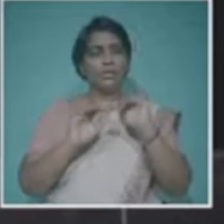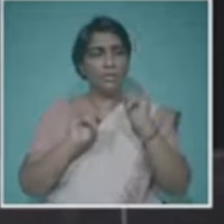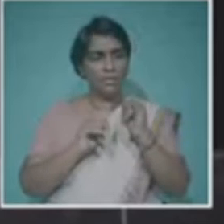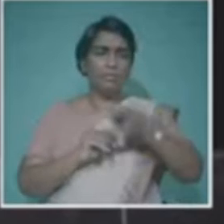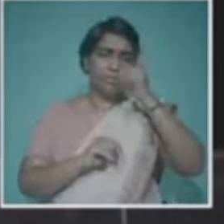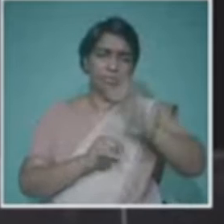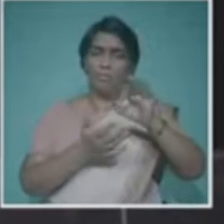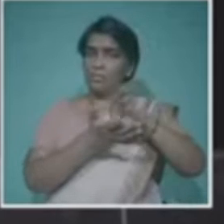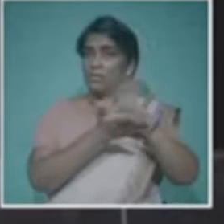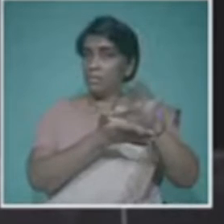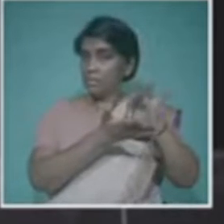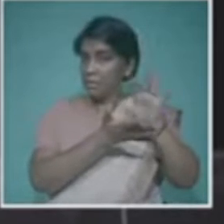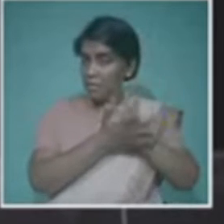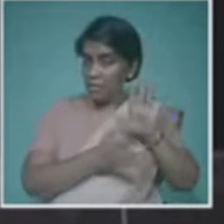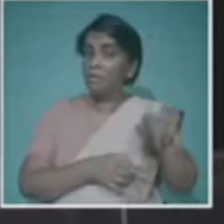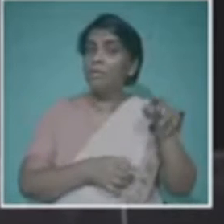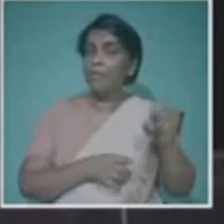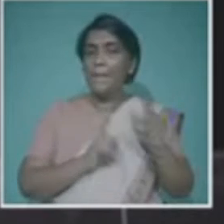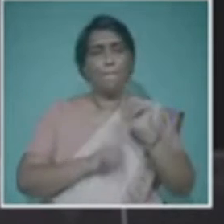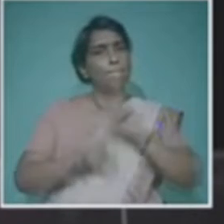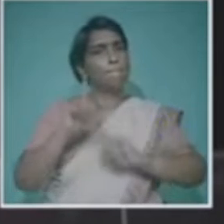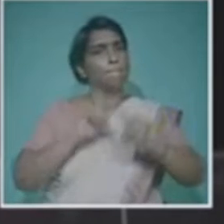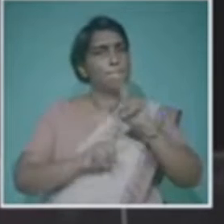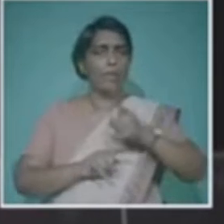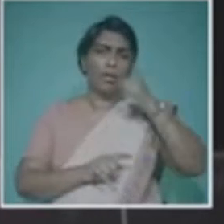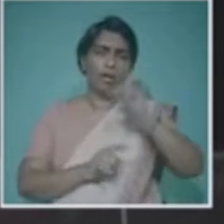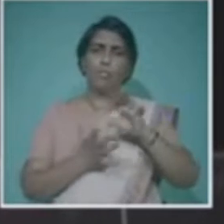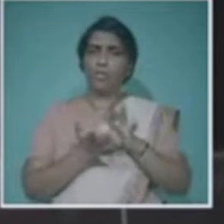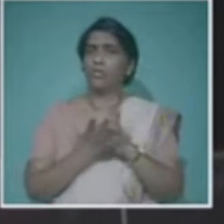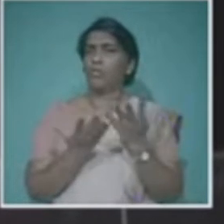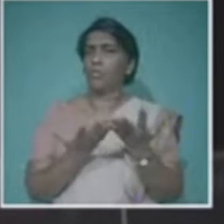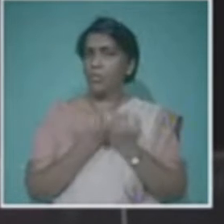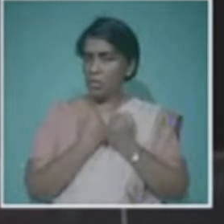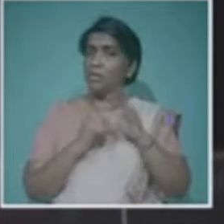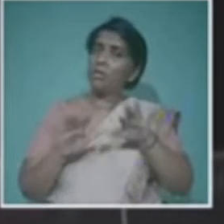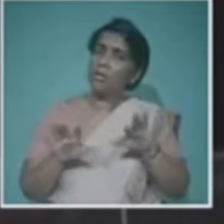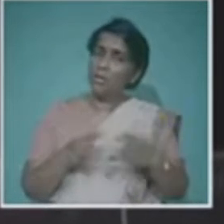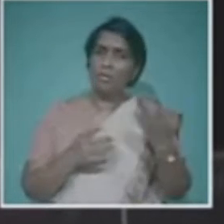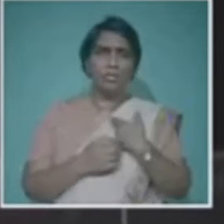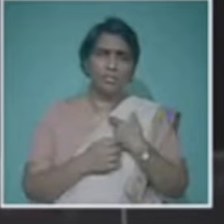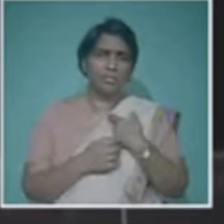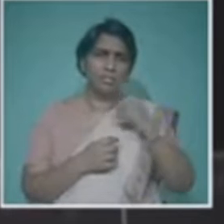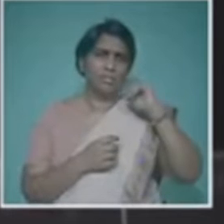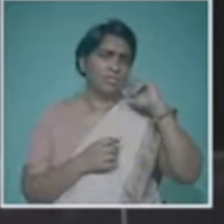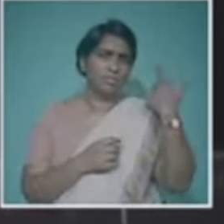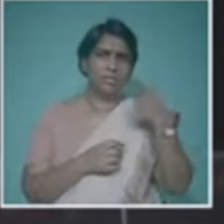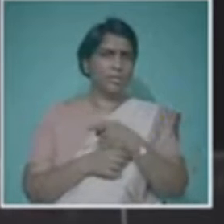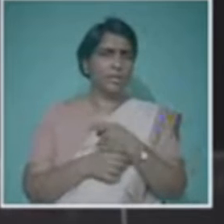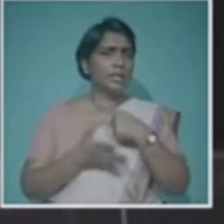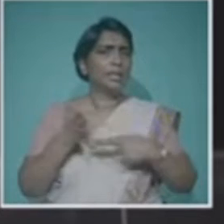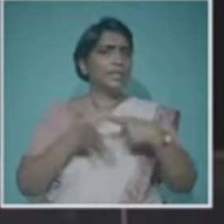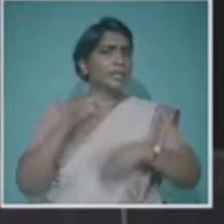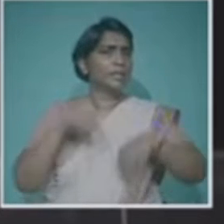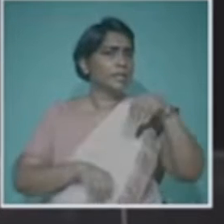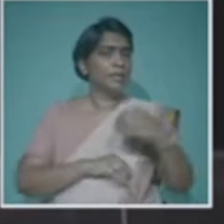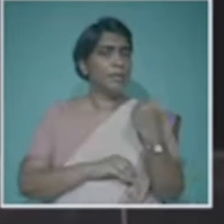එකඟ වෙලා තියෙනවනම් ඒවා පාර්ලිමේන්තුවේ එකඟත්වය ලබා ගන්න ඕන. එහෙම නැතුව මං හිතන්නේ නෑ මේක ඡන්ද බලයෙන්